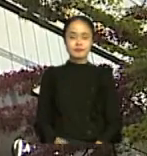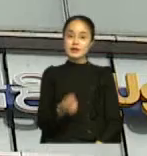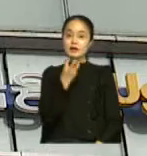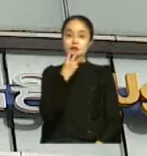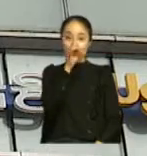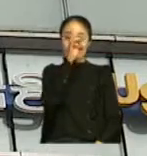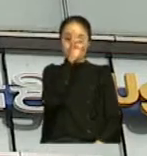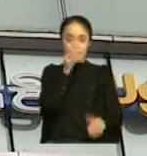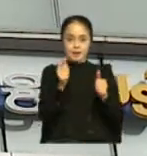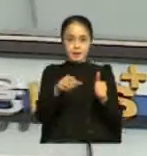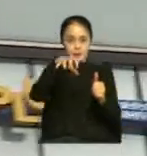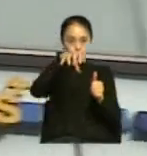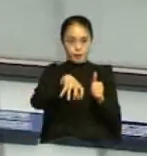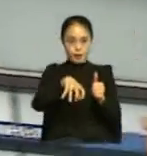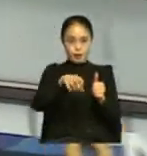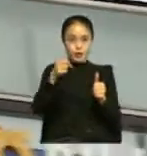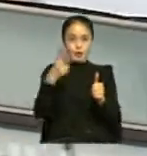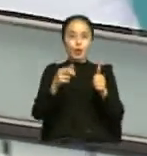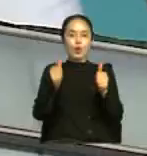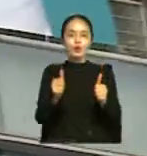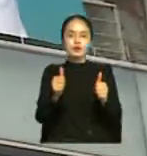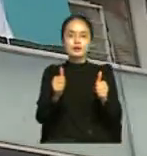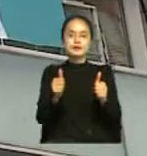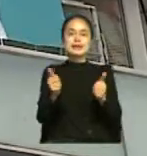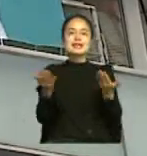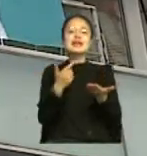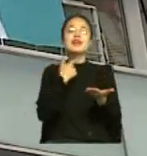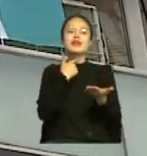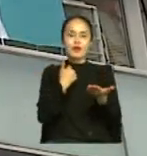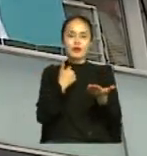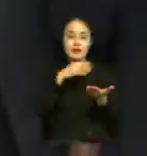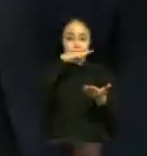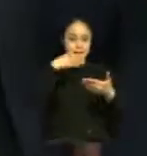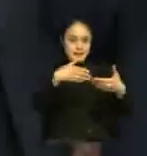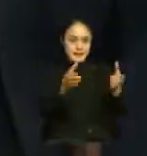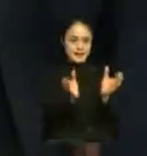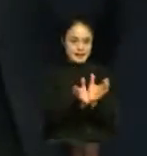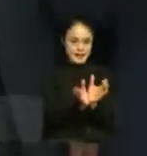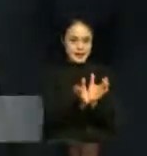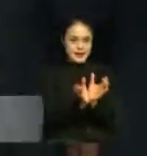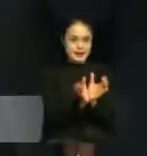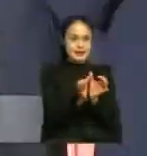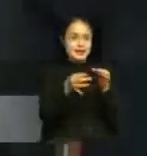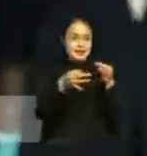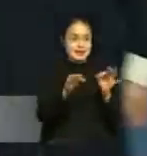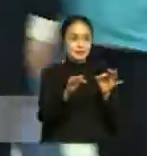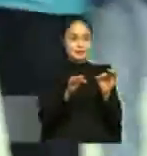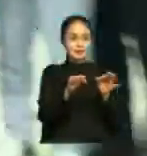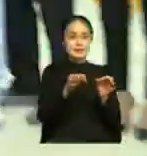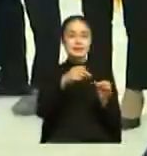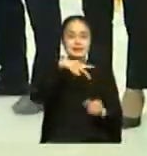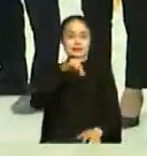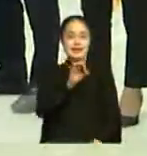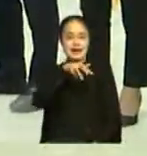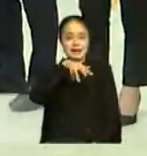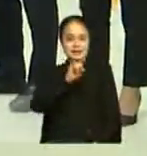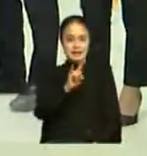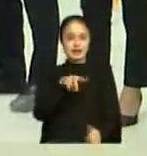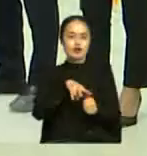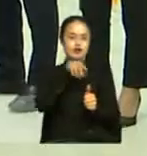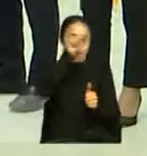서울중앙지방법원과 고등법원 판사를 지낸 바른미래당 김상채 후보가 선거사무소 개소식을 갖고 본격적인